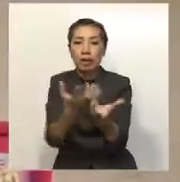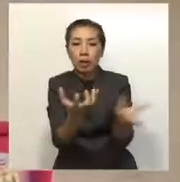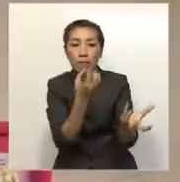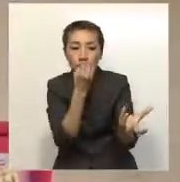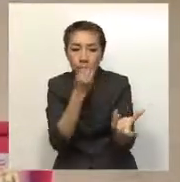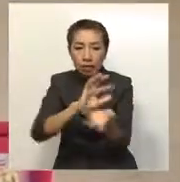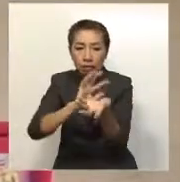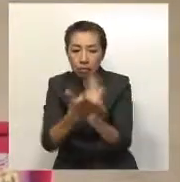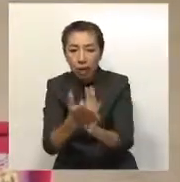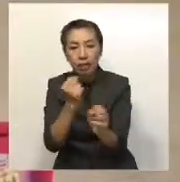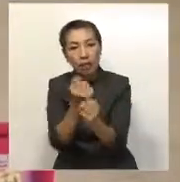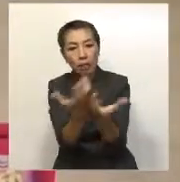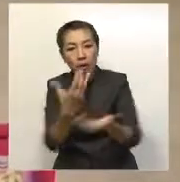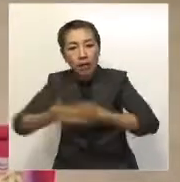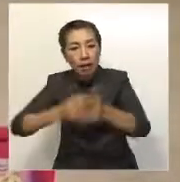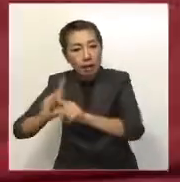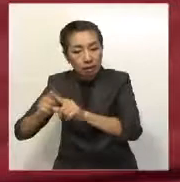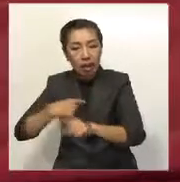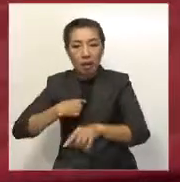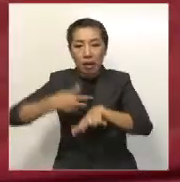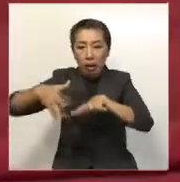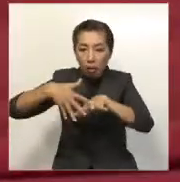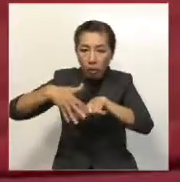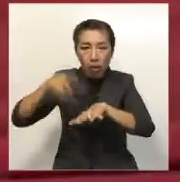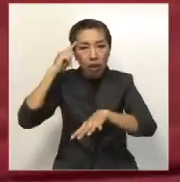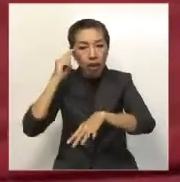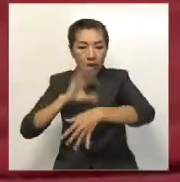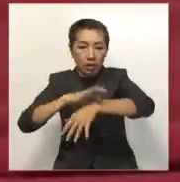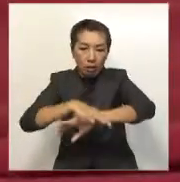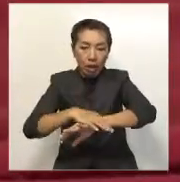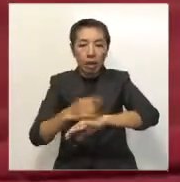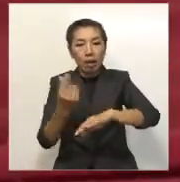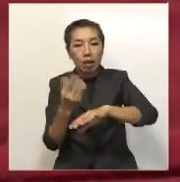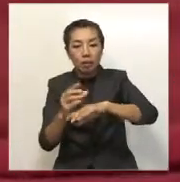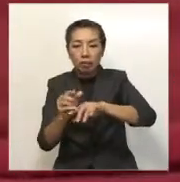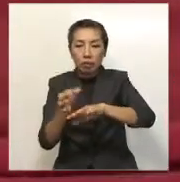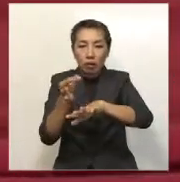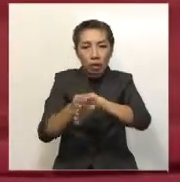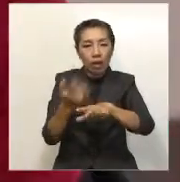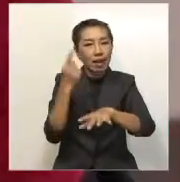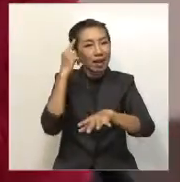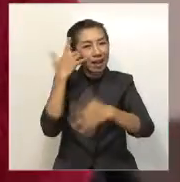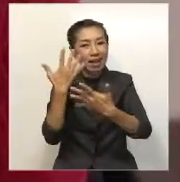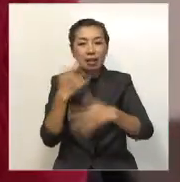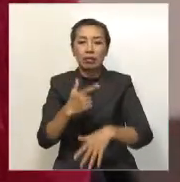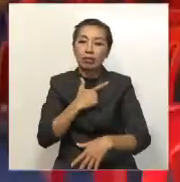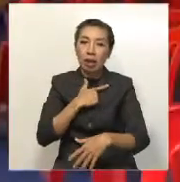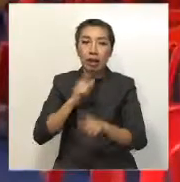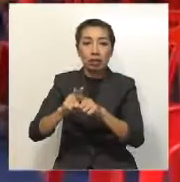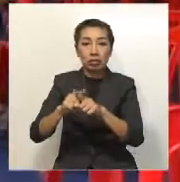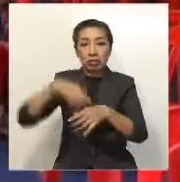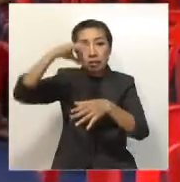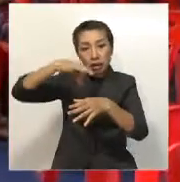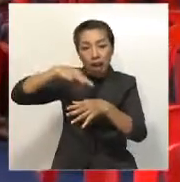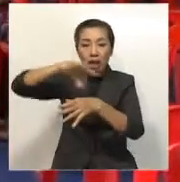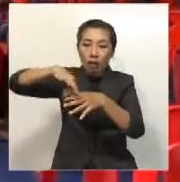ารผลิตภัภาทอ ครรื่องประดับรวมของการรุกชากาแฟรวมถงการนำเทคโโยีใหมๆ เขามาปรบใช้ในก